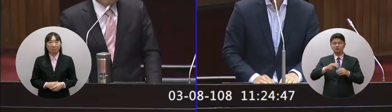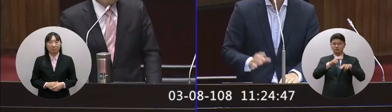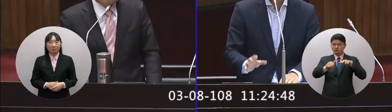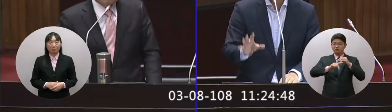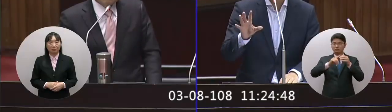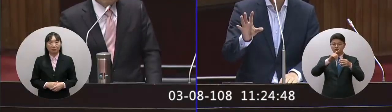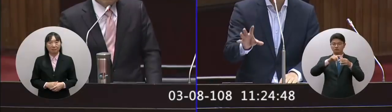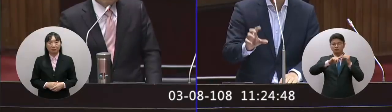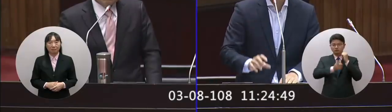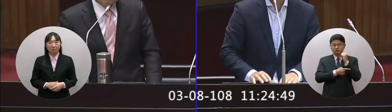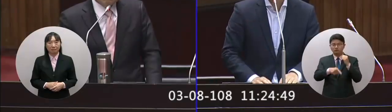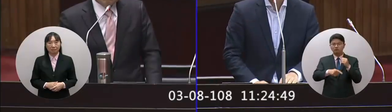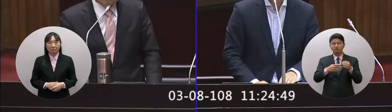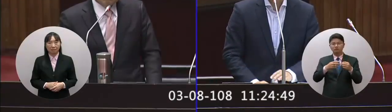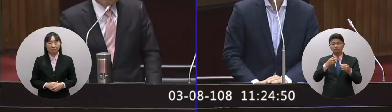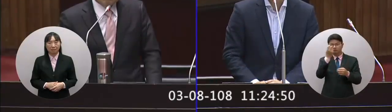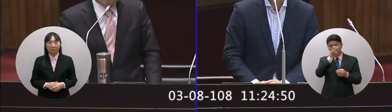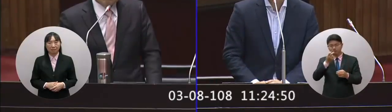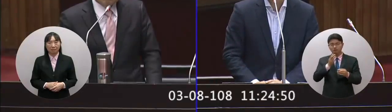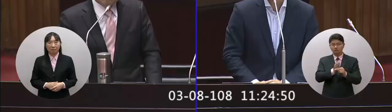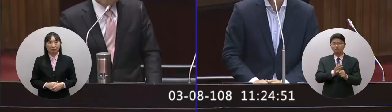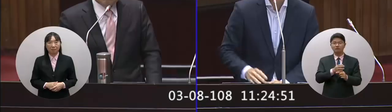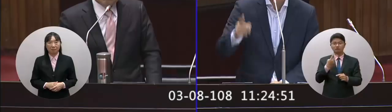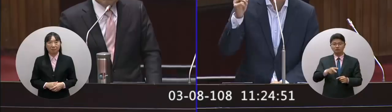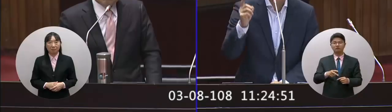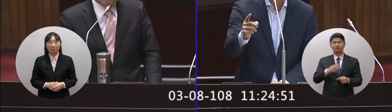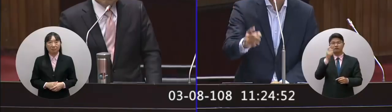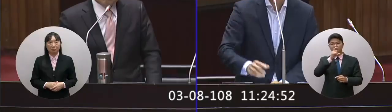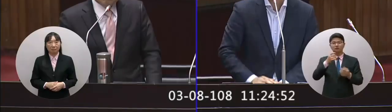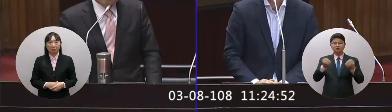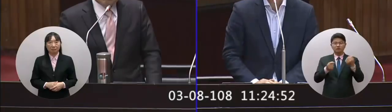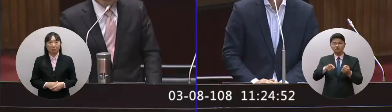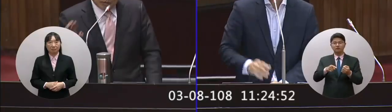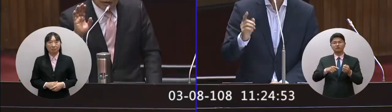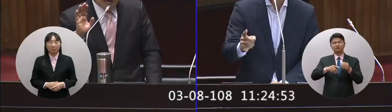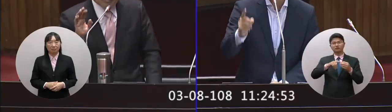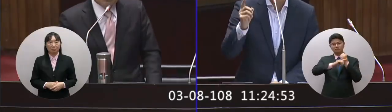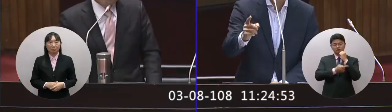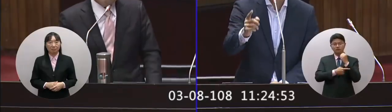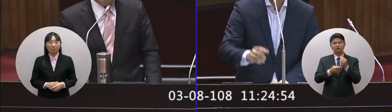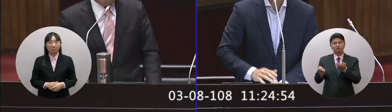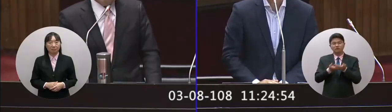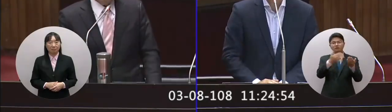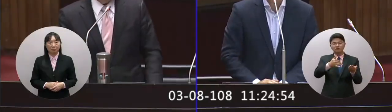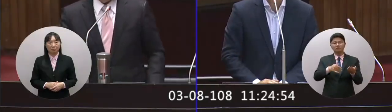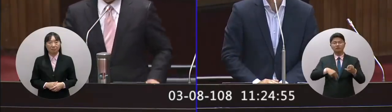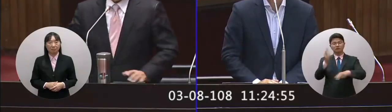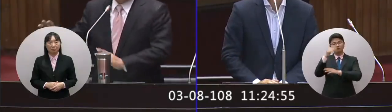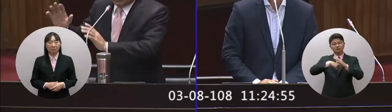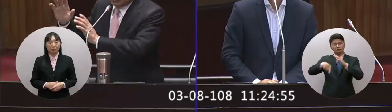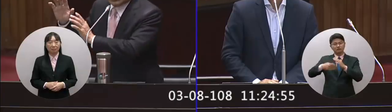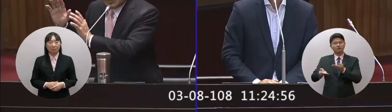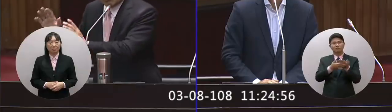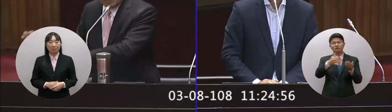议，但是却没有独独漏了酒驾的条文，因为还在等行政院的版本，到底什么时候可以送进立法